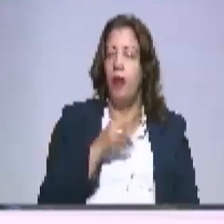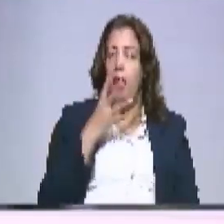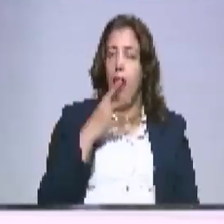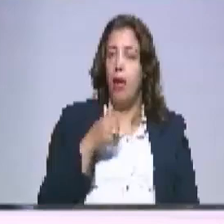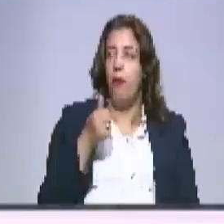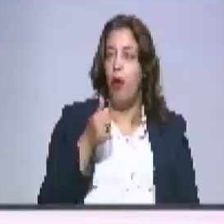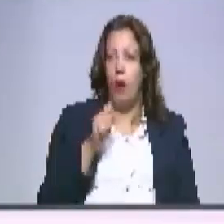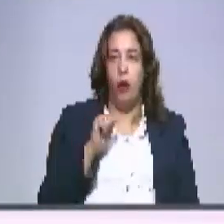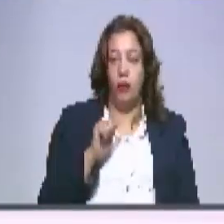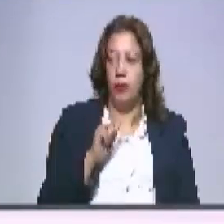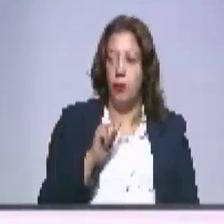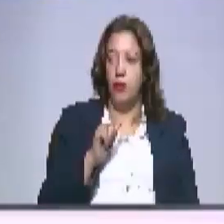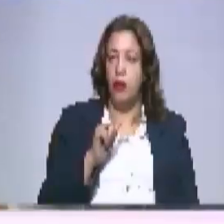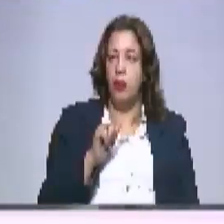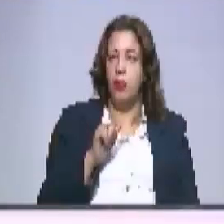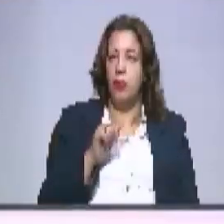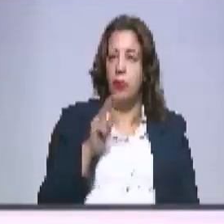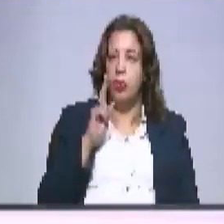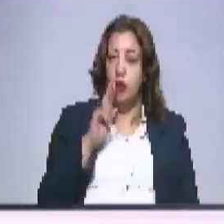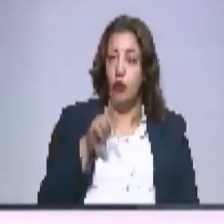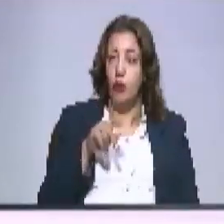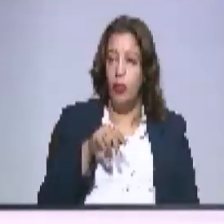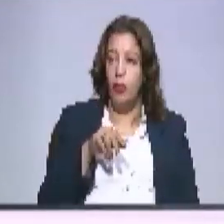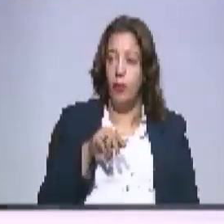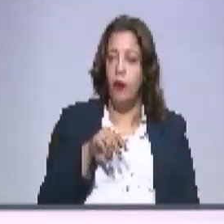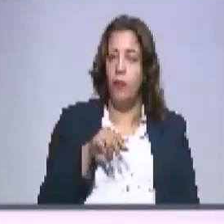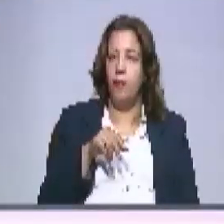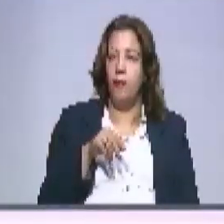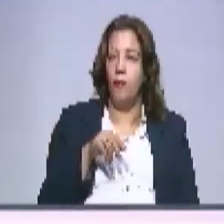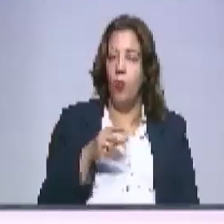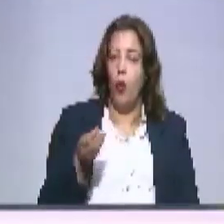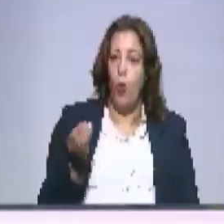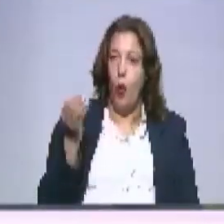ومش هيحصل له اي حاجه خالص. وحطينا